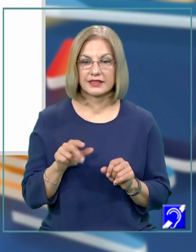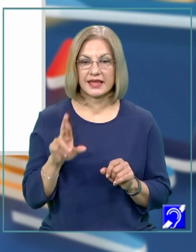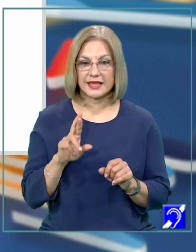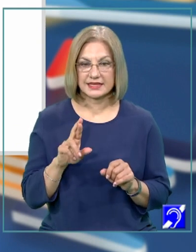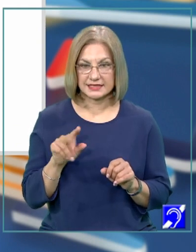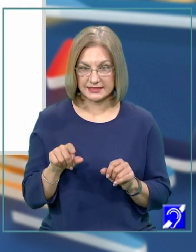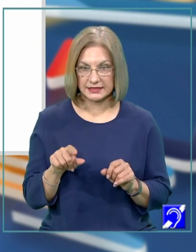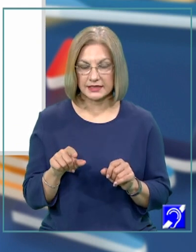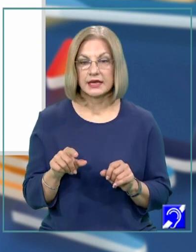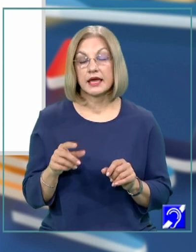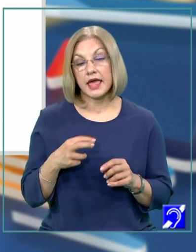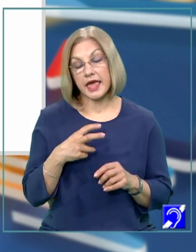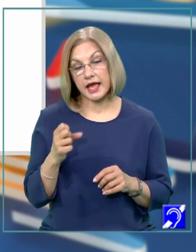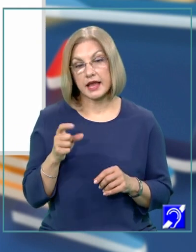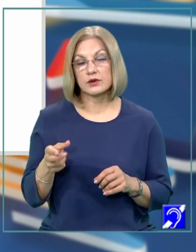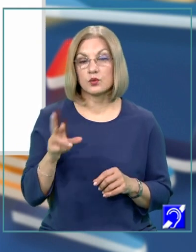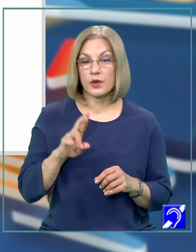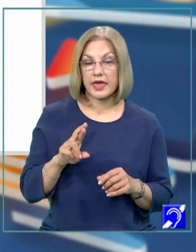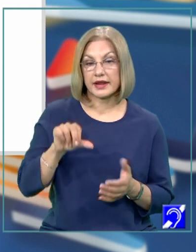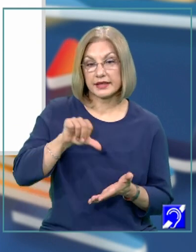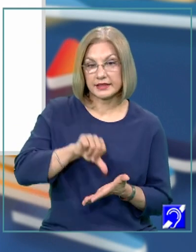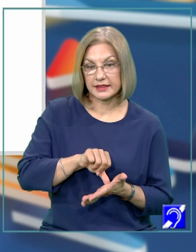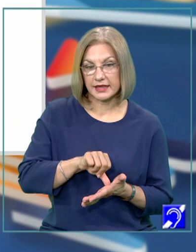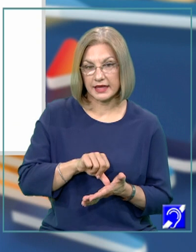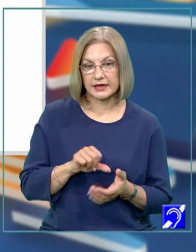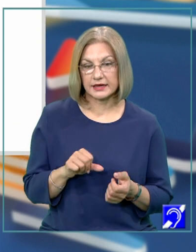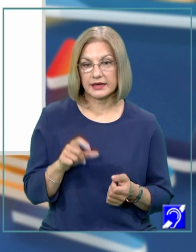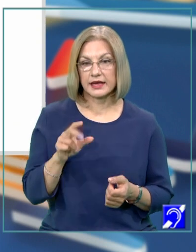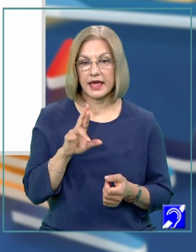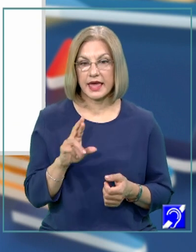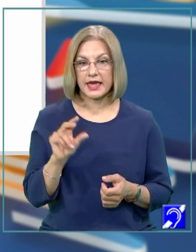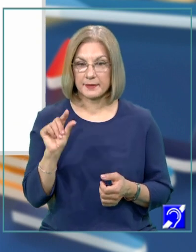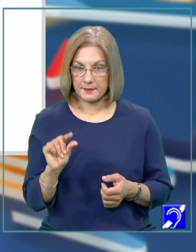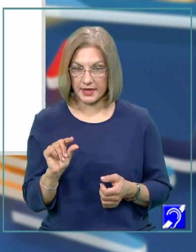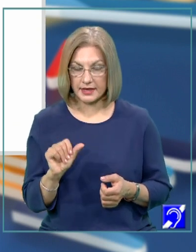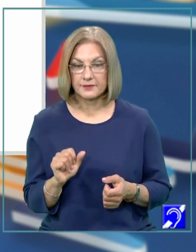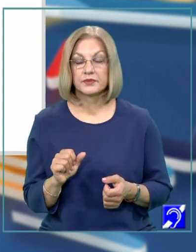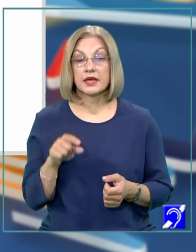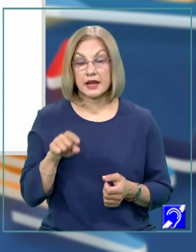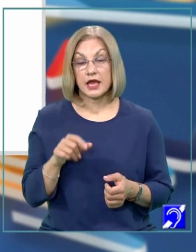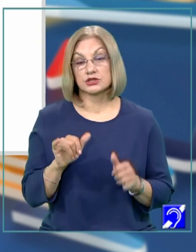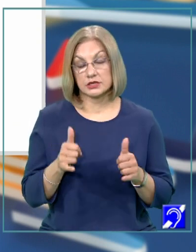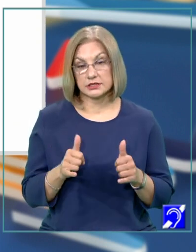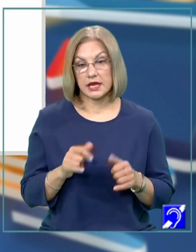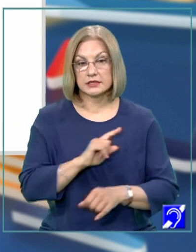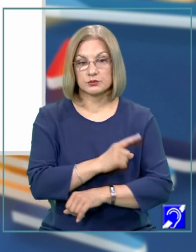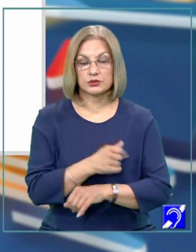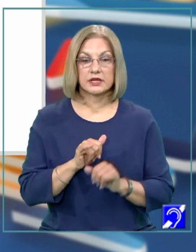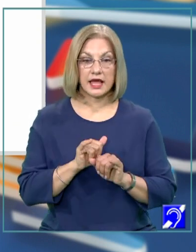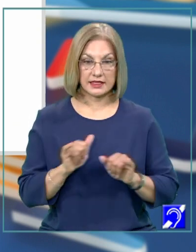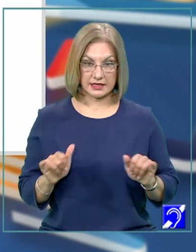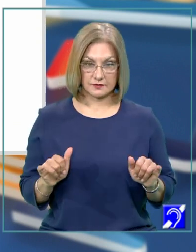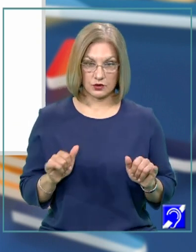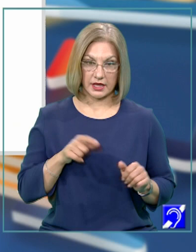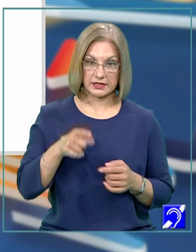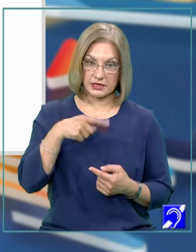R egală cu rezistența internă urme a surse în acest caz puterea dezvoltată